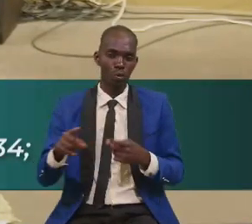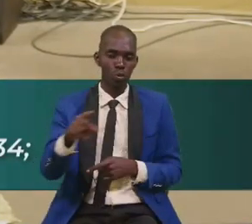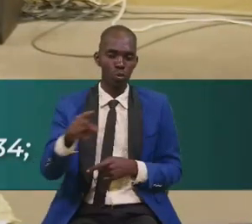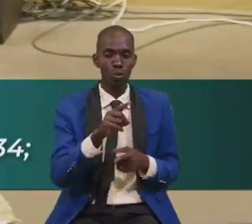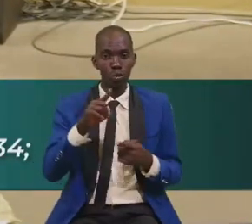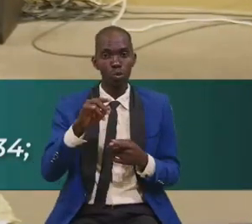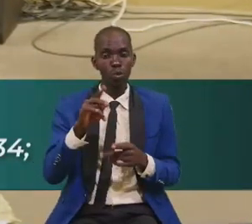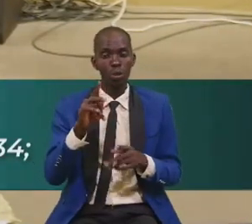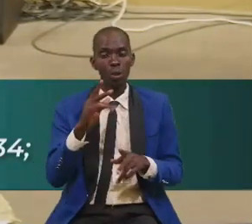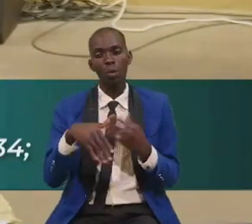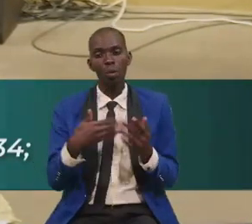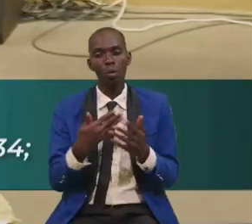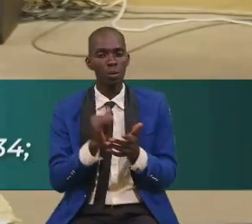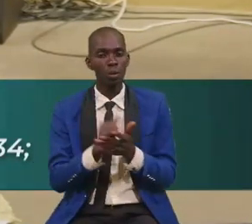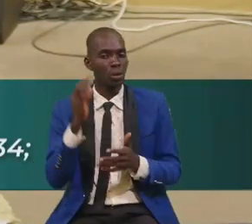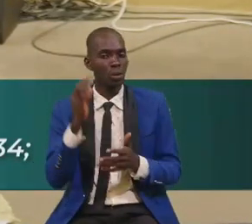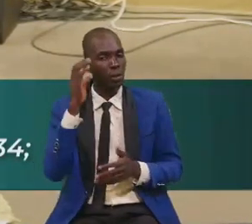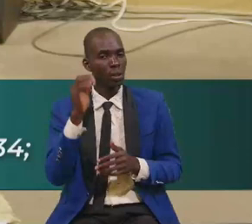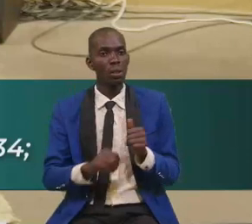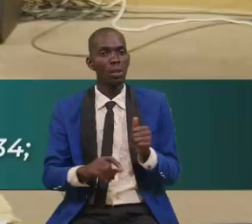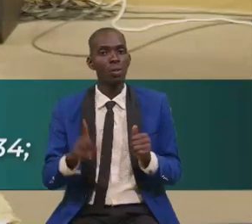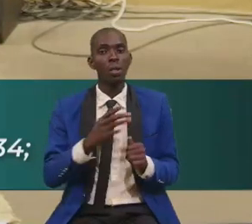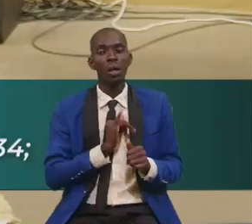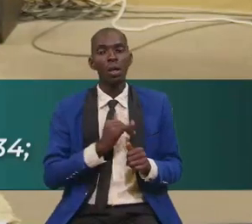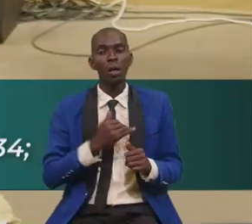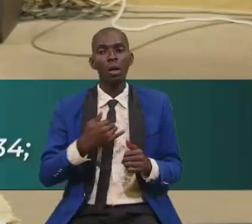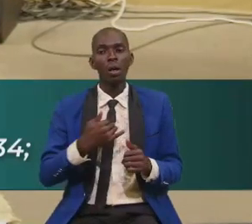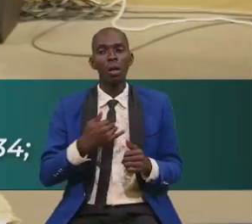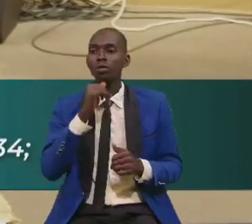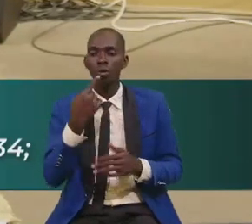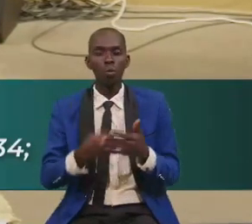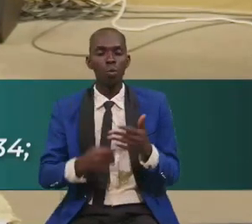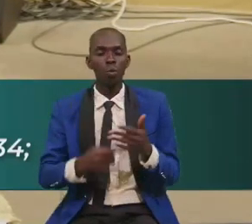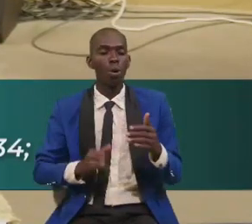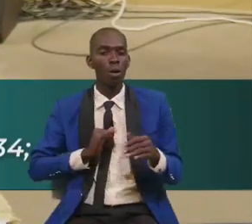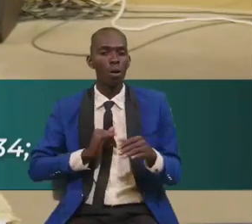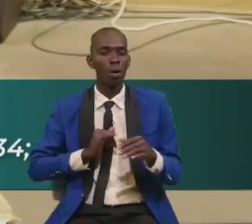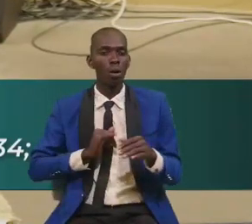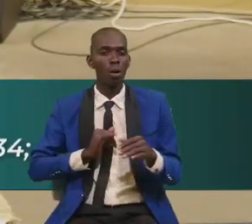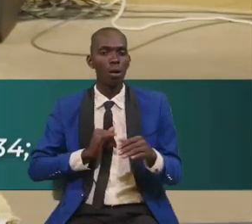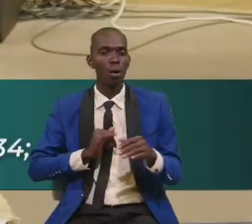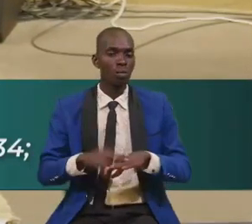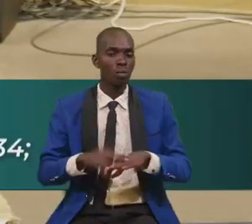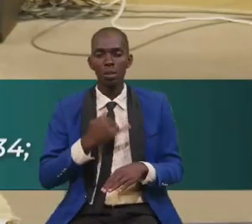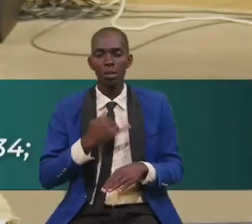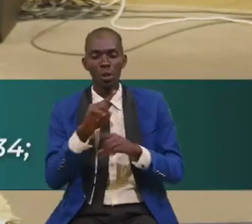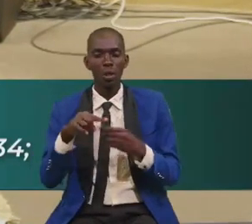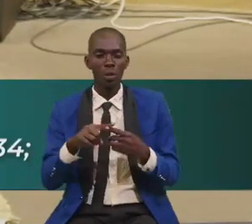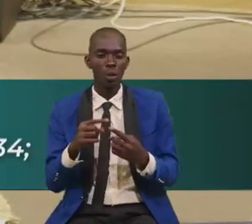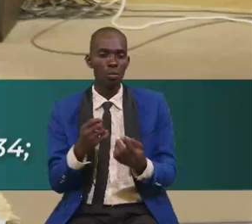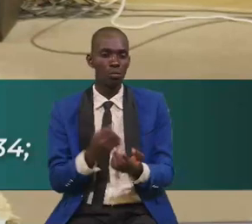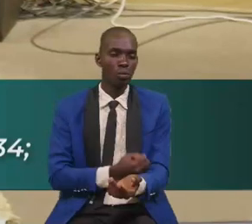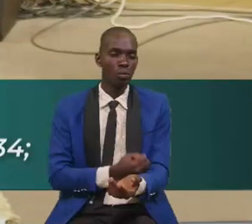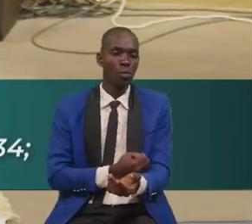partout, je n'ai pas dit, ce que je dis normalement, je n'ai pas enseigné, je n'enseigne pas. Dieu me